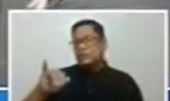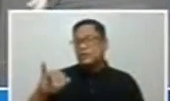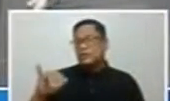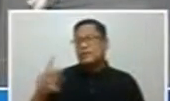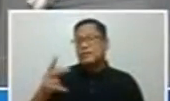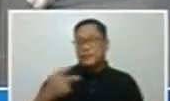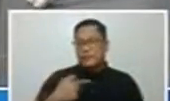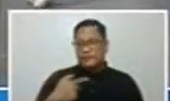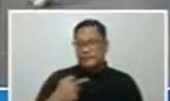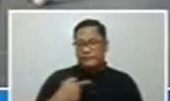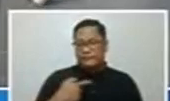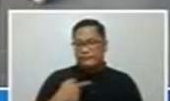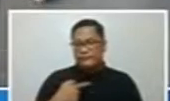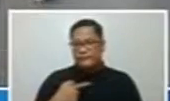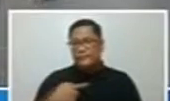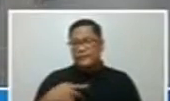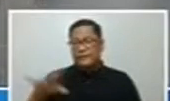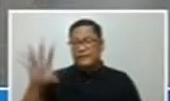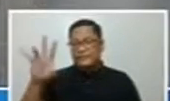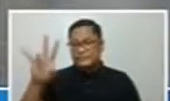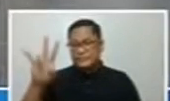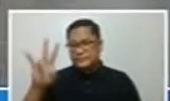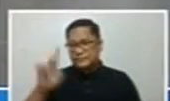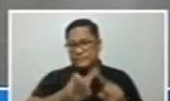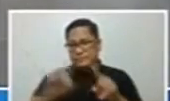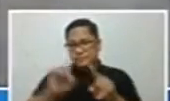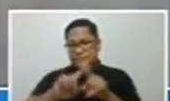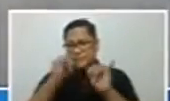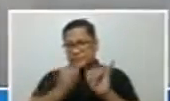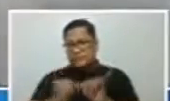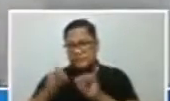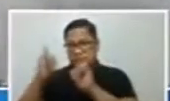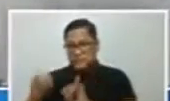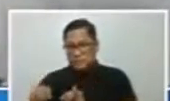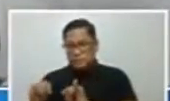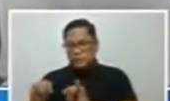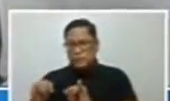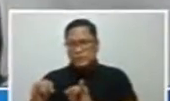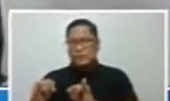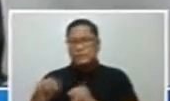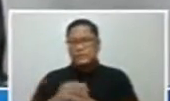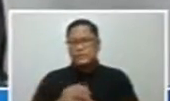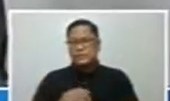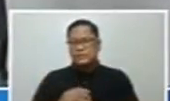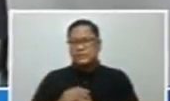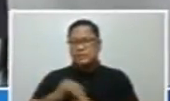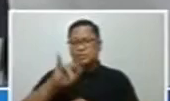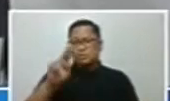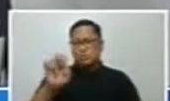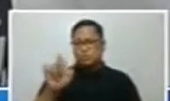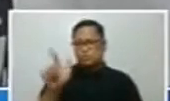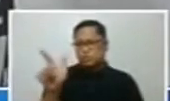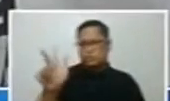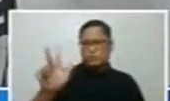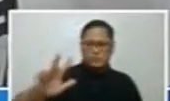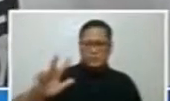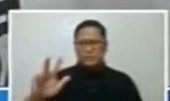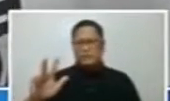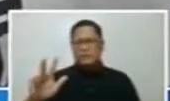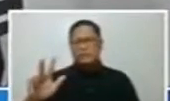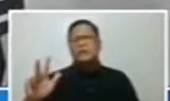starting mga June 15. Pero yung barko, before June 15, dumarating na yung barko at sinasalubong talaga natin at hindi